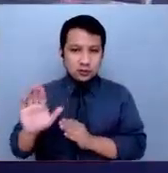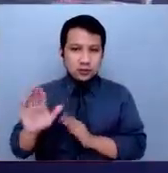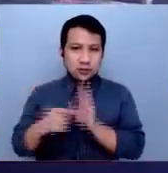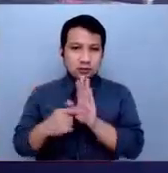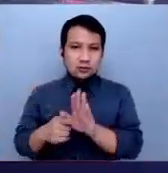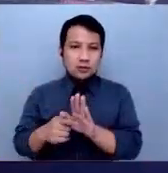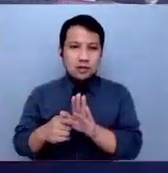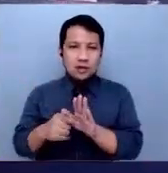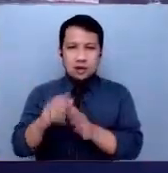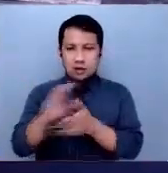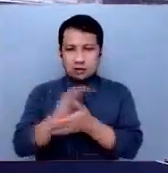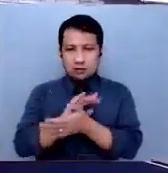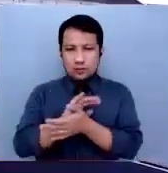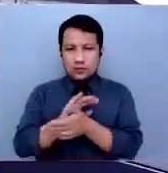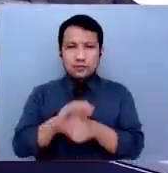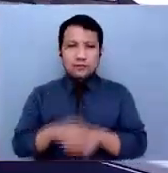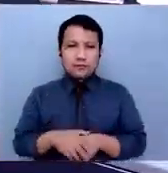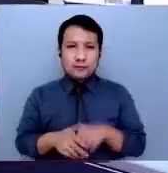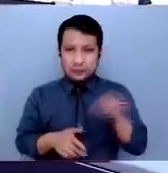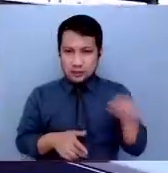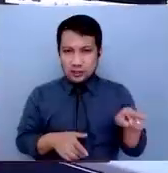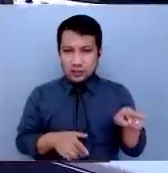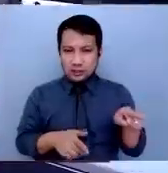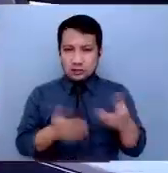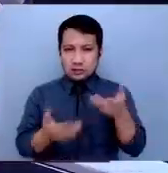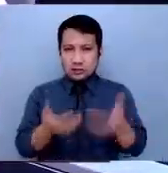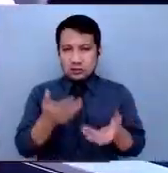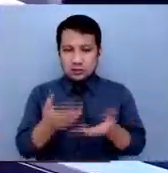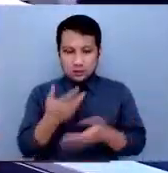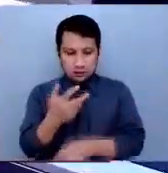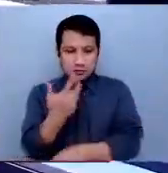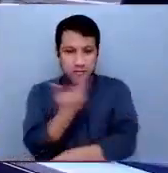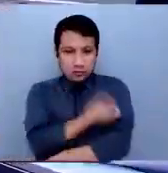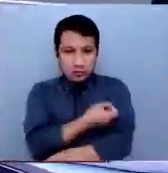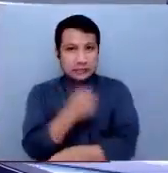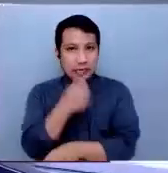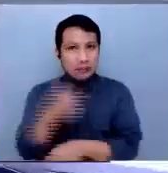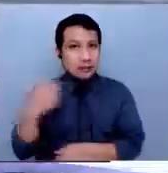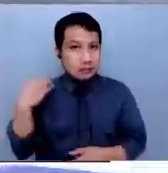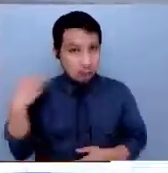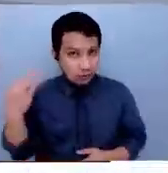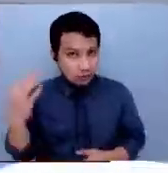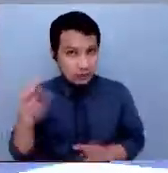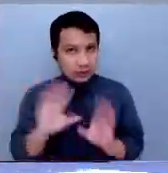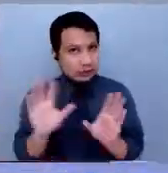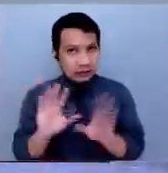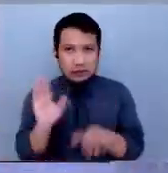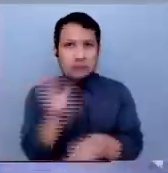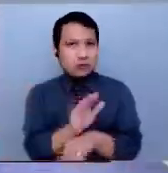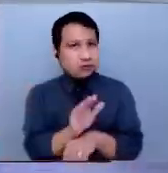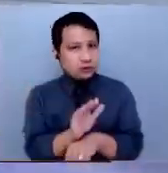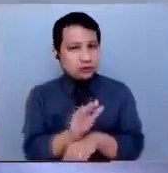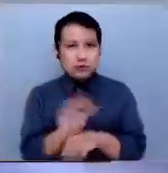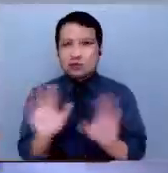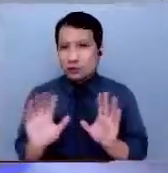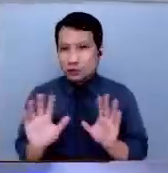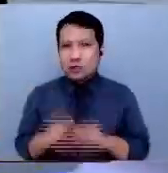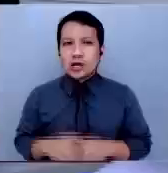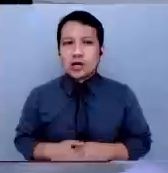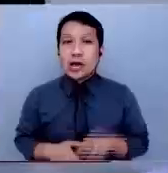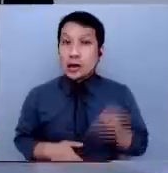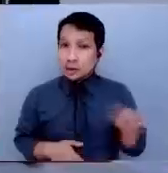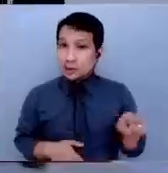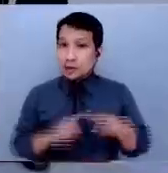COVID-19. Ang pagbabakuna nga naman ay dapat voluntaryo at hindi pinipilit sa mga tao. Pero po sa nakaraang